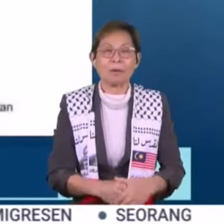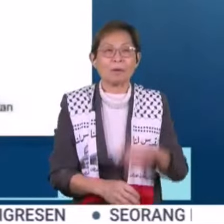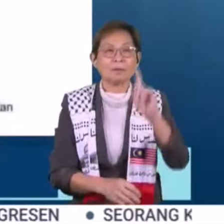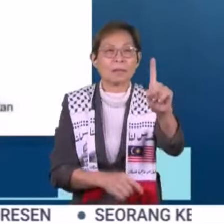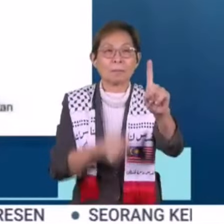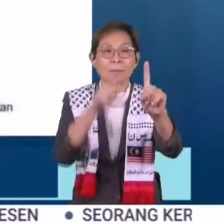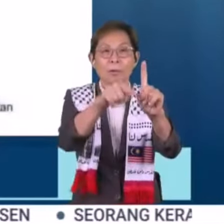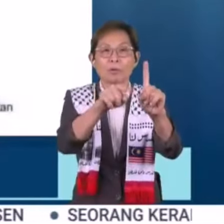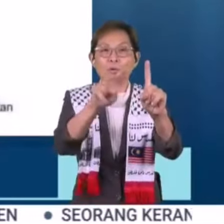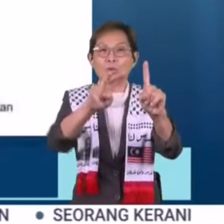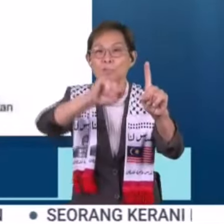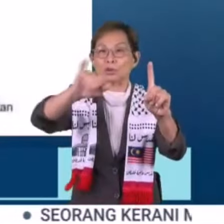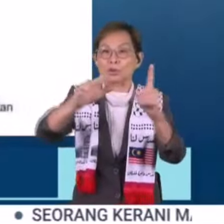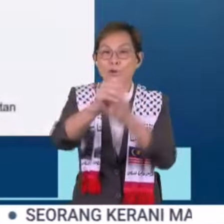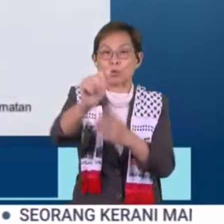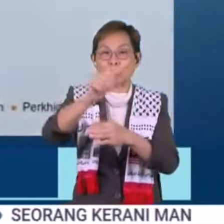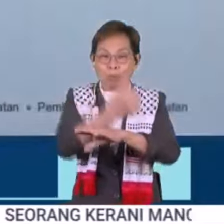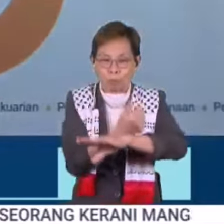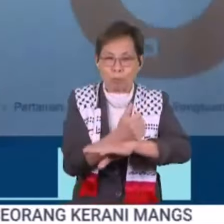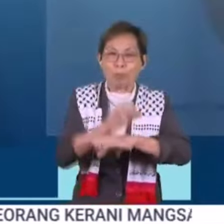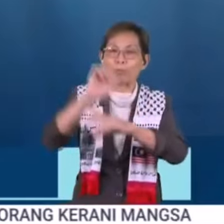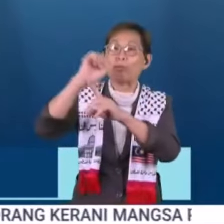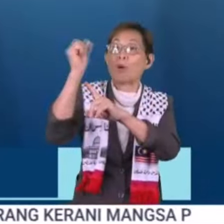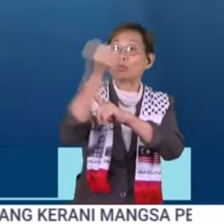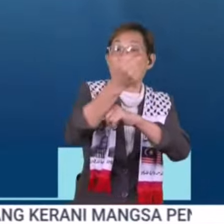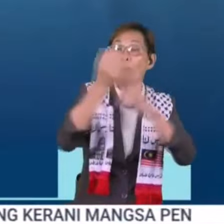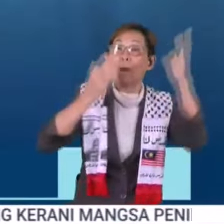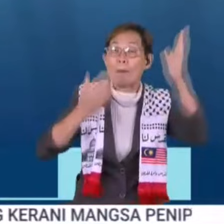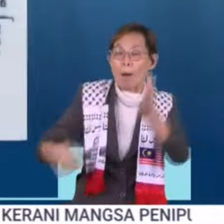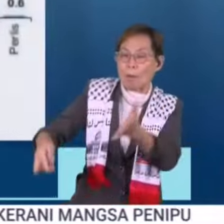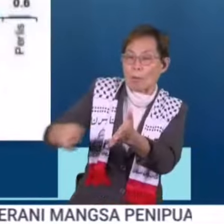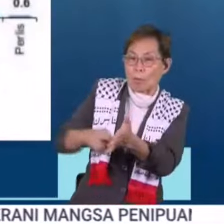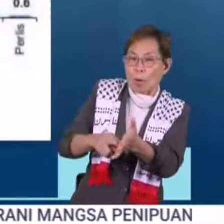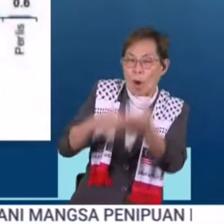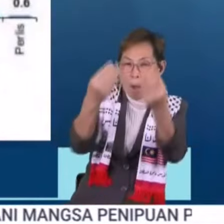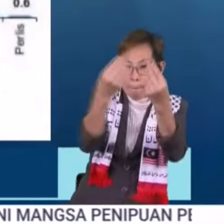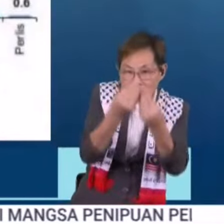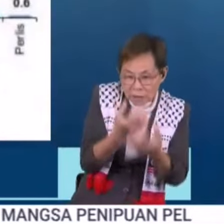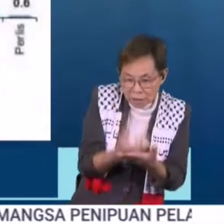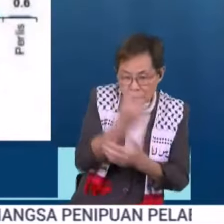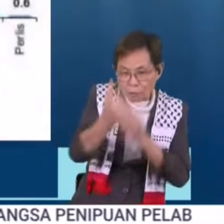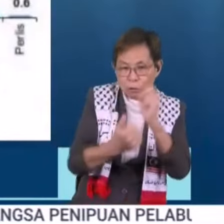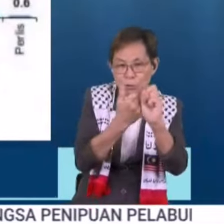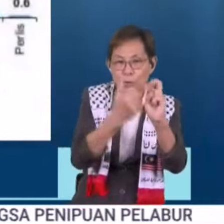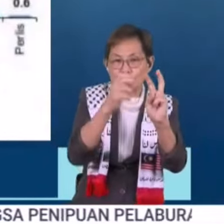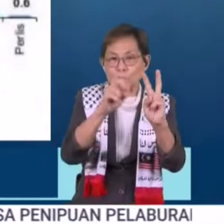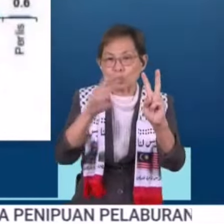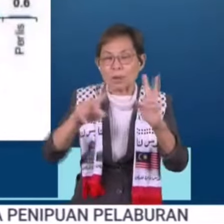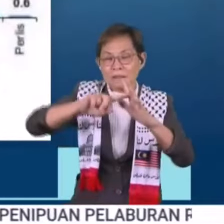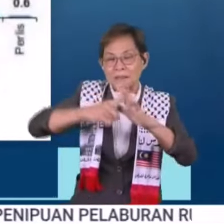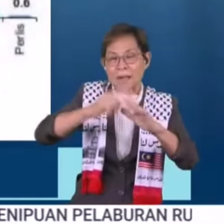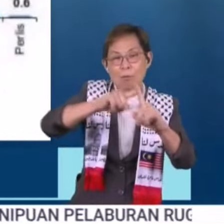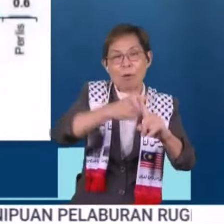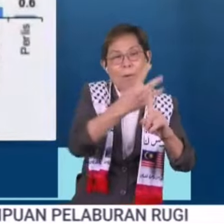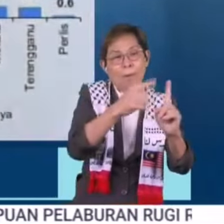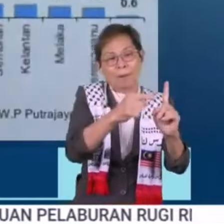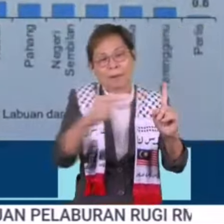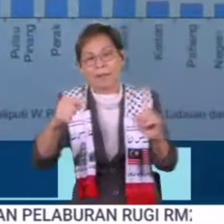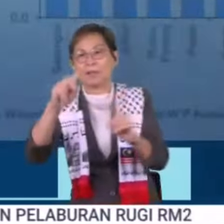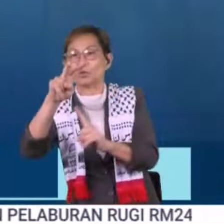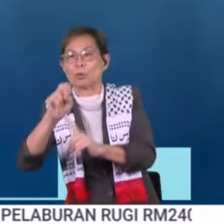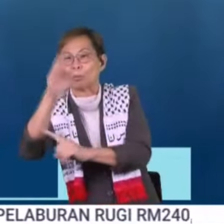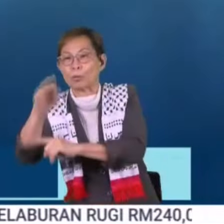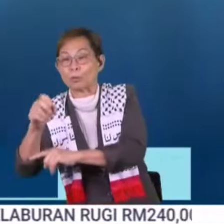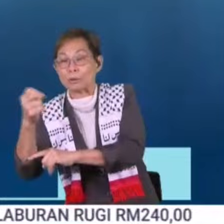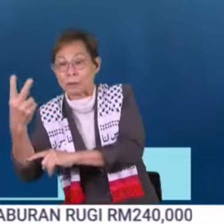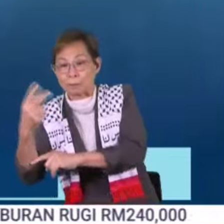Sejumlah 1.2 juta pertumbuhan di negara ini telah direkodkan oleh Banci Ekonomi 2023 sejak April hingga 20 Disember